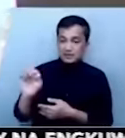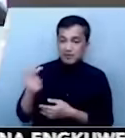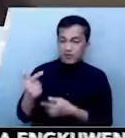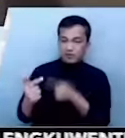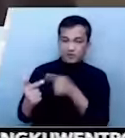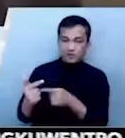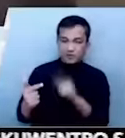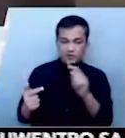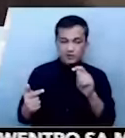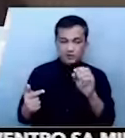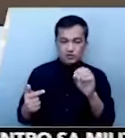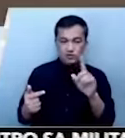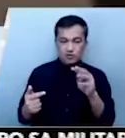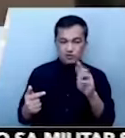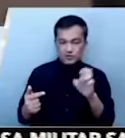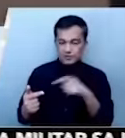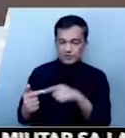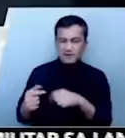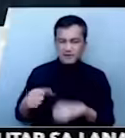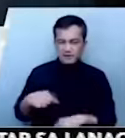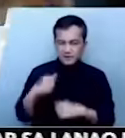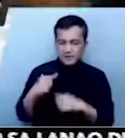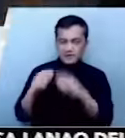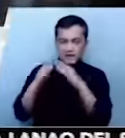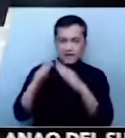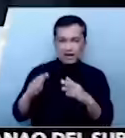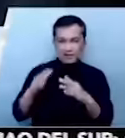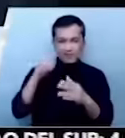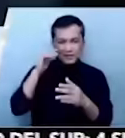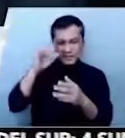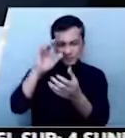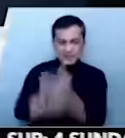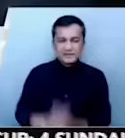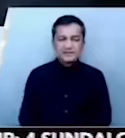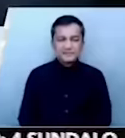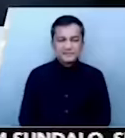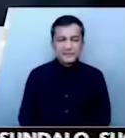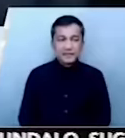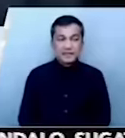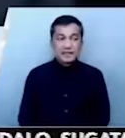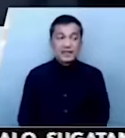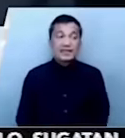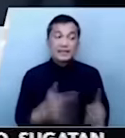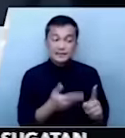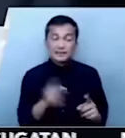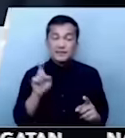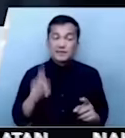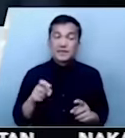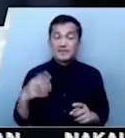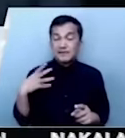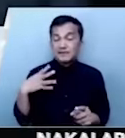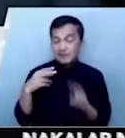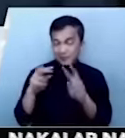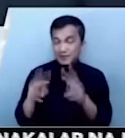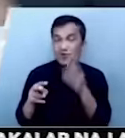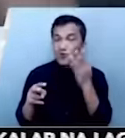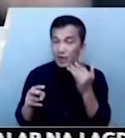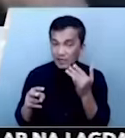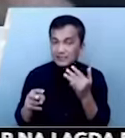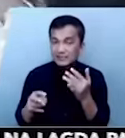Tolome na proud house husband. Yan ang dapat nilang abangan kung bakit. At nako, pag nalaman nyo,